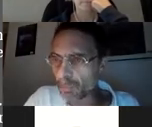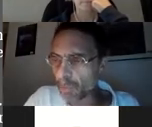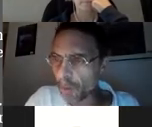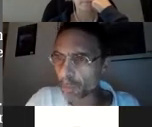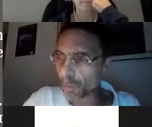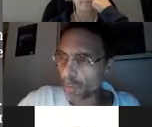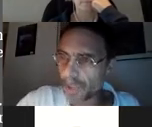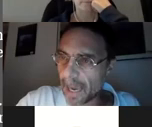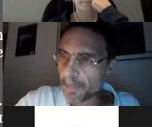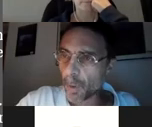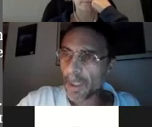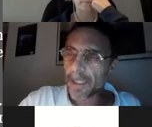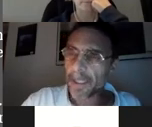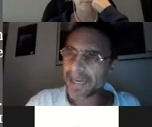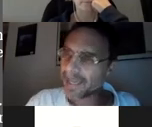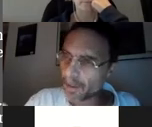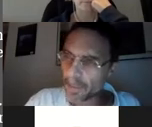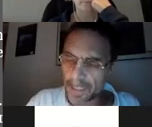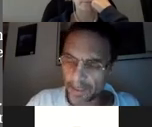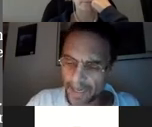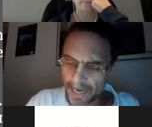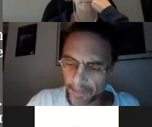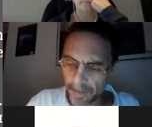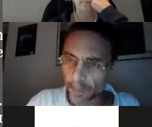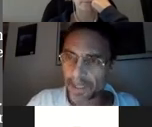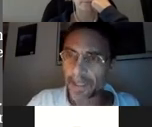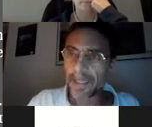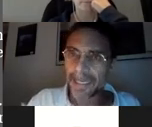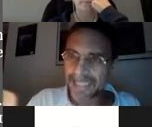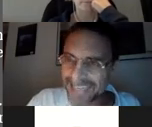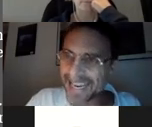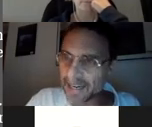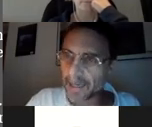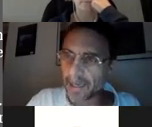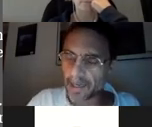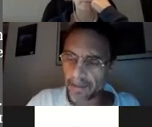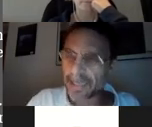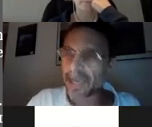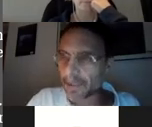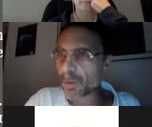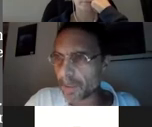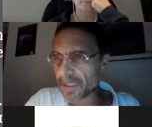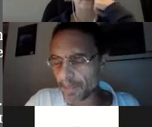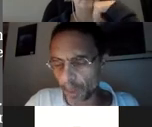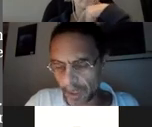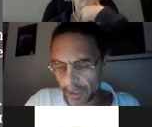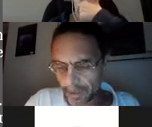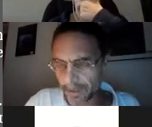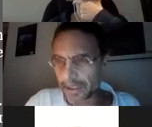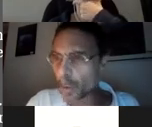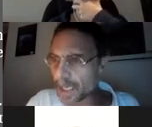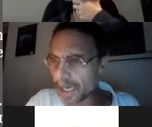confronto, uno scambio, anche, come dire, un'arena per poter scaricare, e anche attraverso, per esempio,